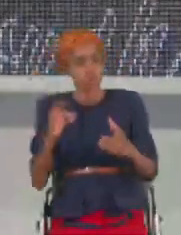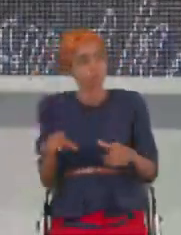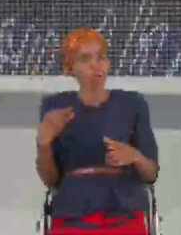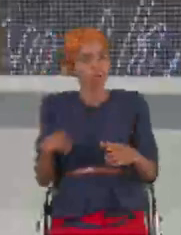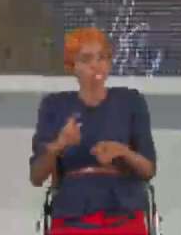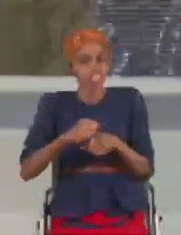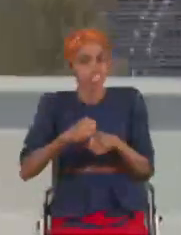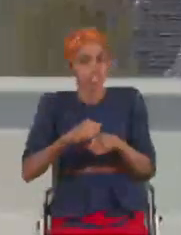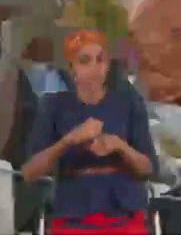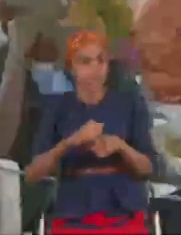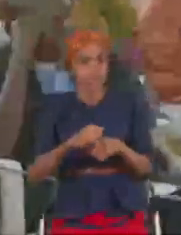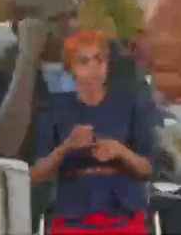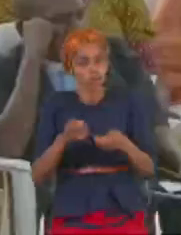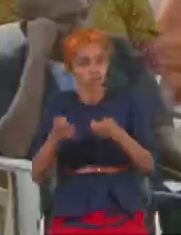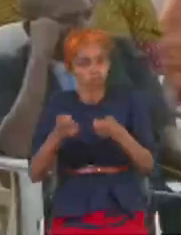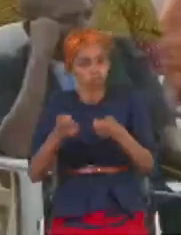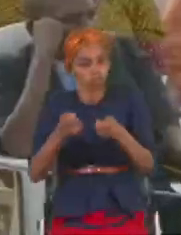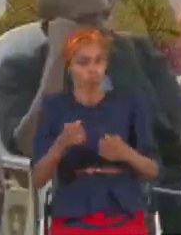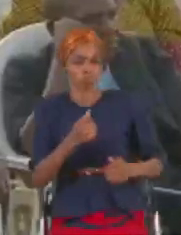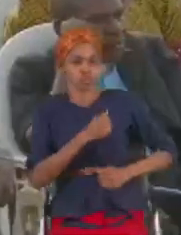des soldats disciplinés